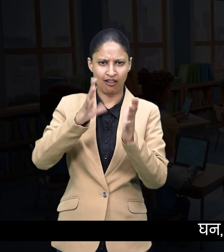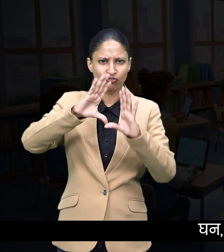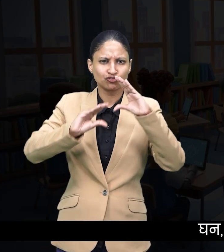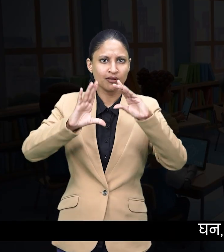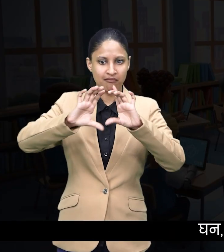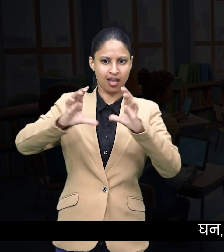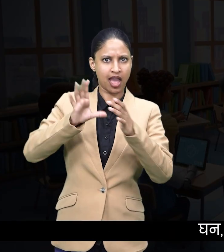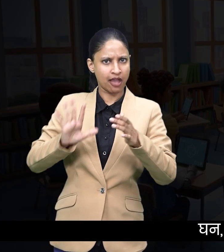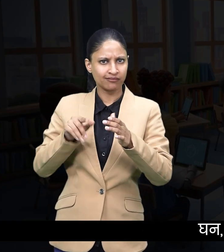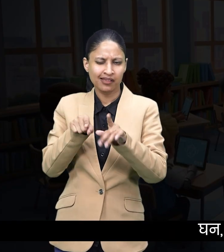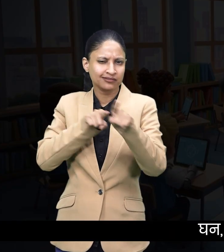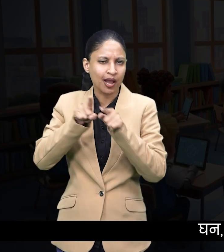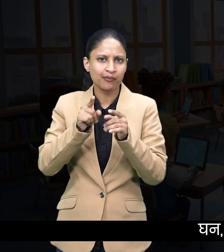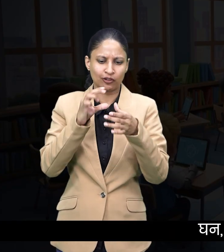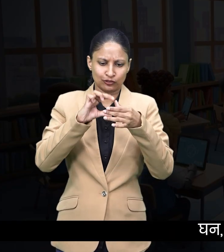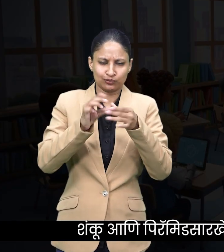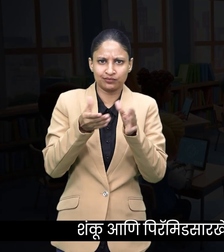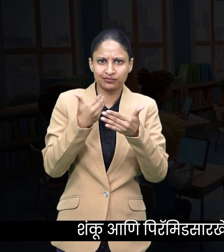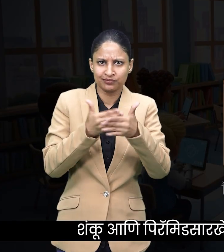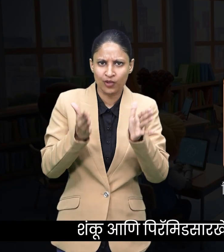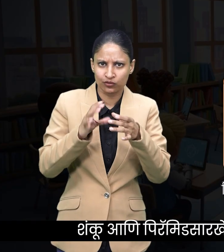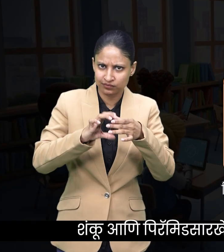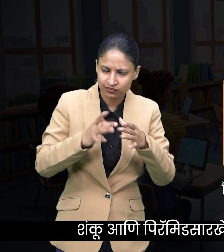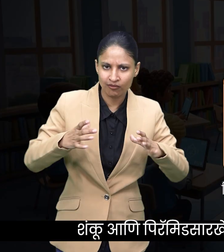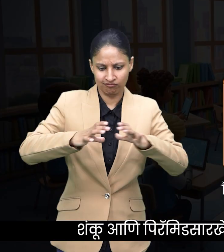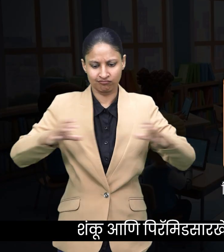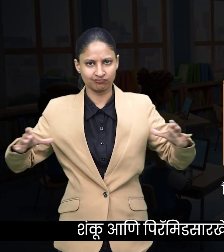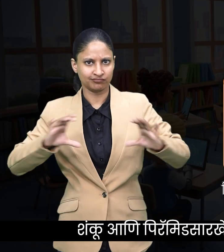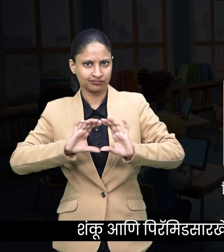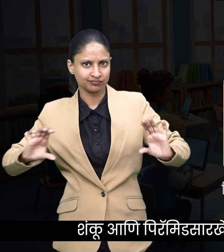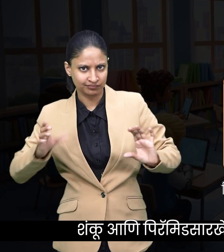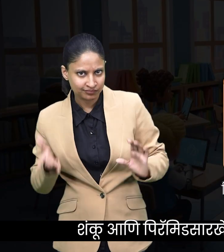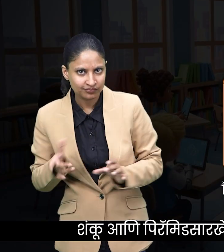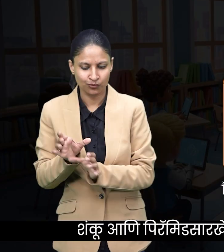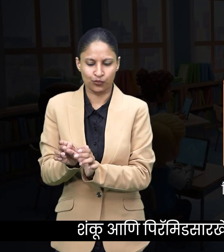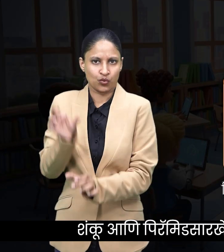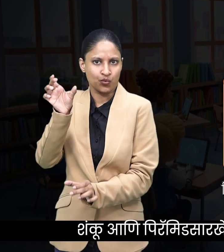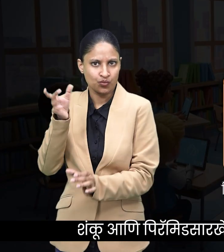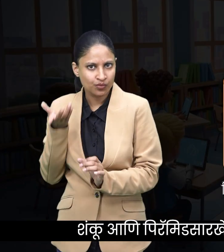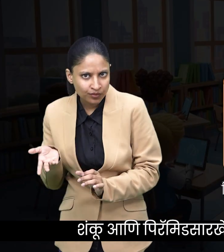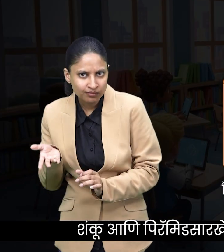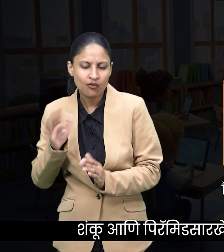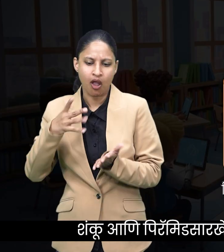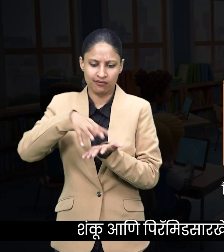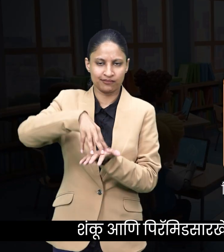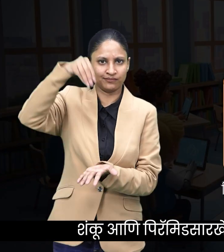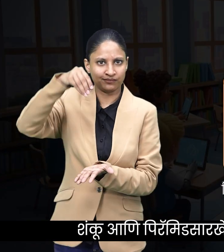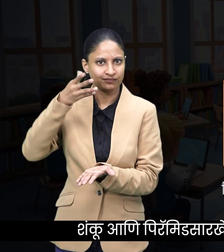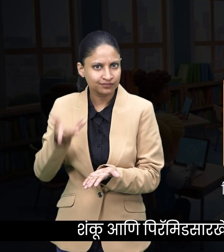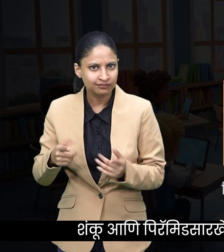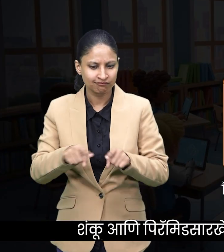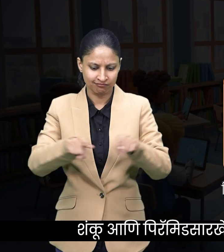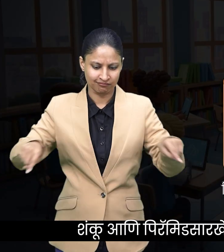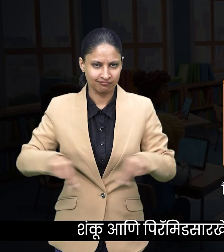घन रूप, दंडगोलाकार, शंकू आणि पिरॅमिड सारखे घन पदार्थ आपल्या सभोवताली असतात.